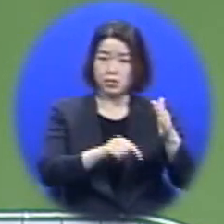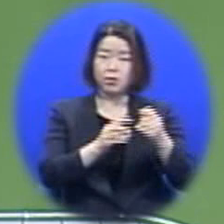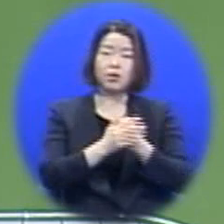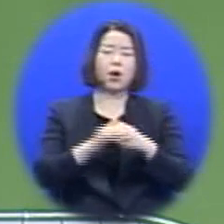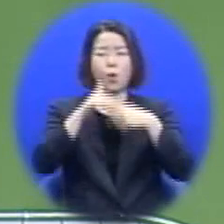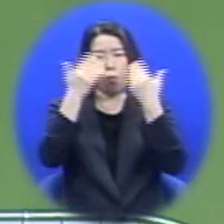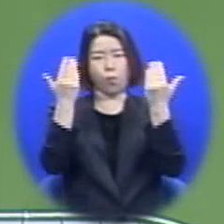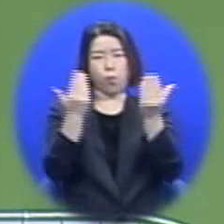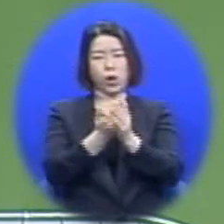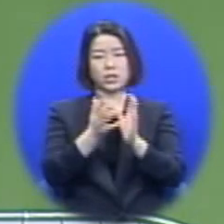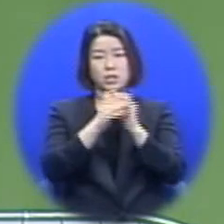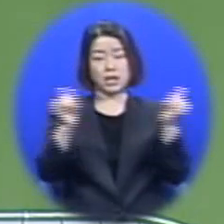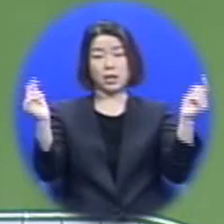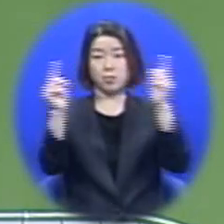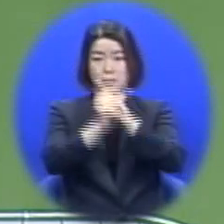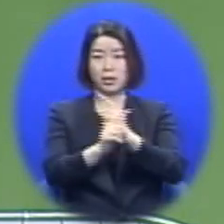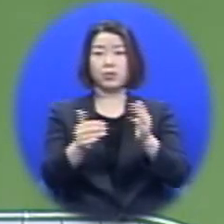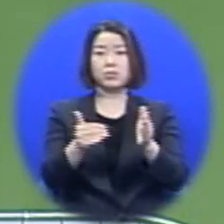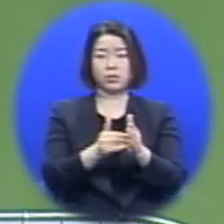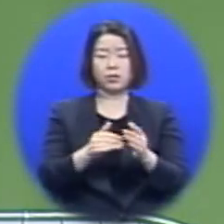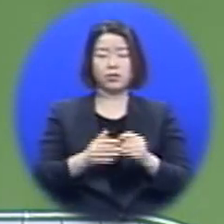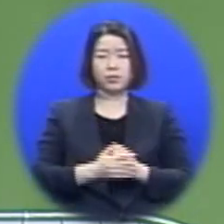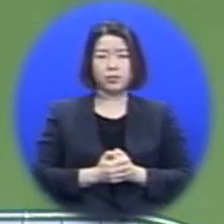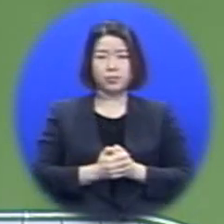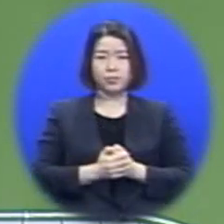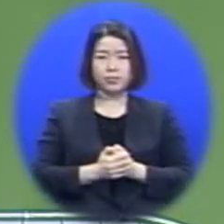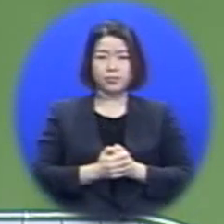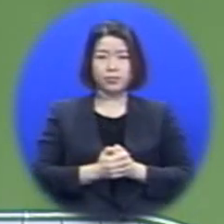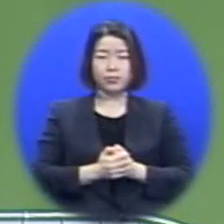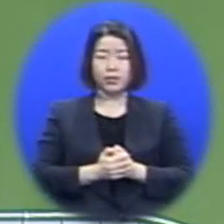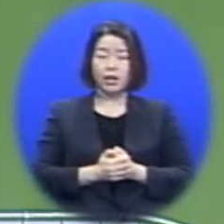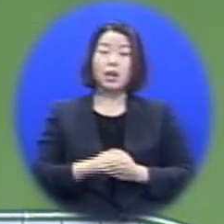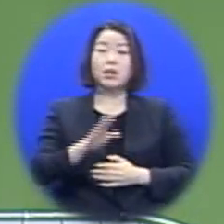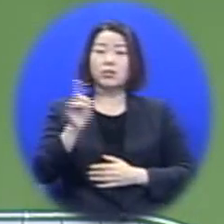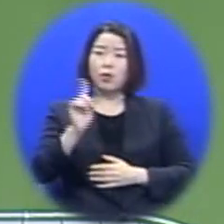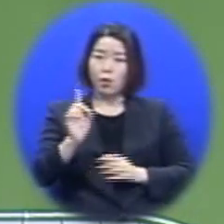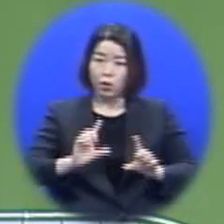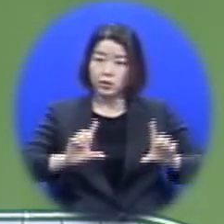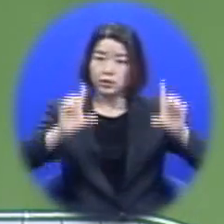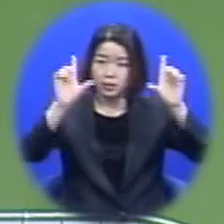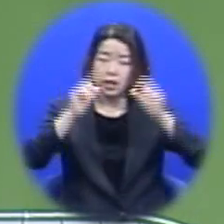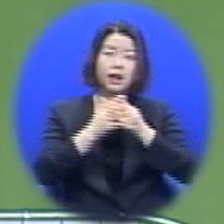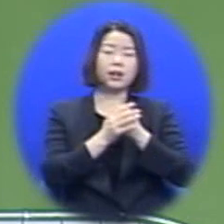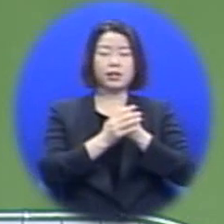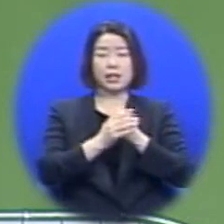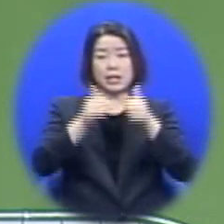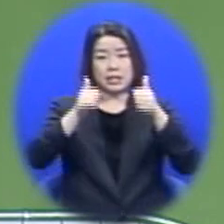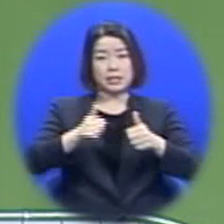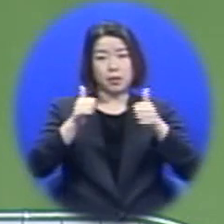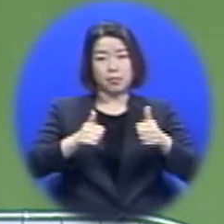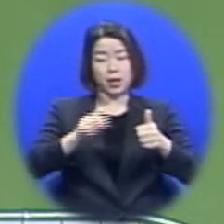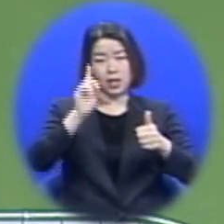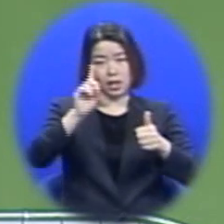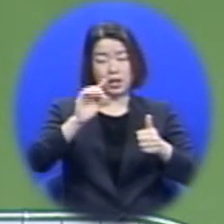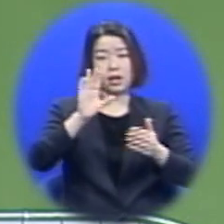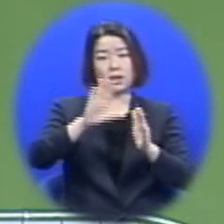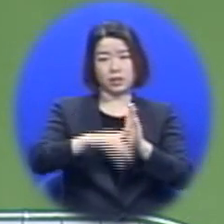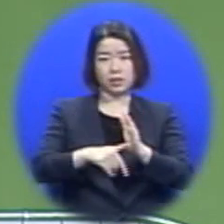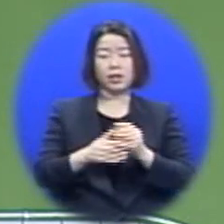완전히 사람이 변했어요. 그러던 어느 날 그가 재판을 하나 하게